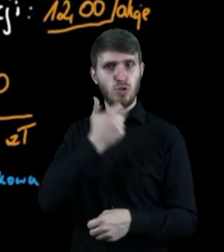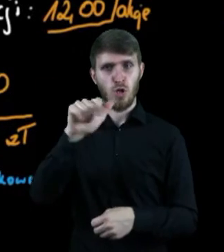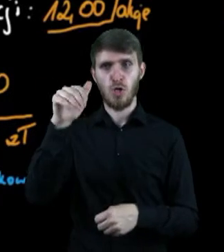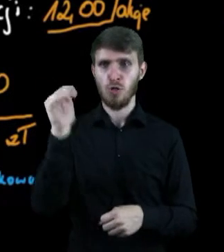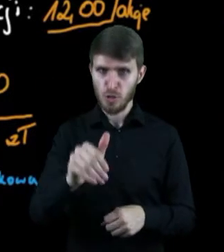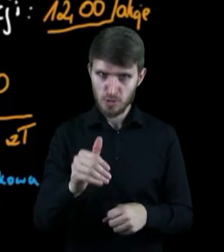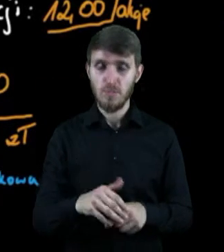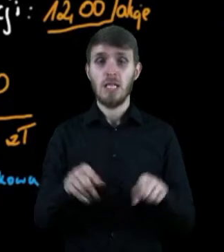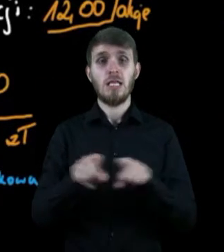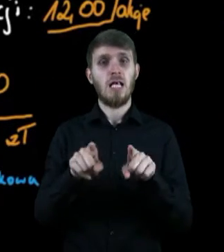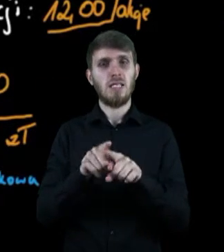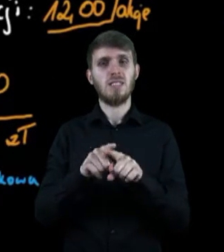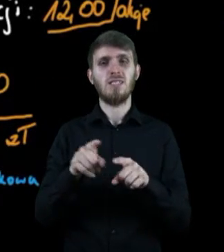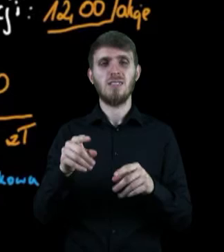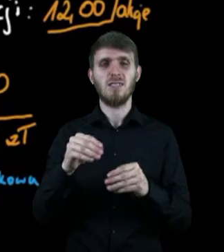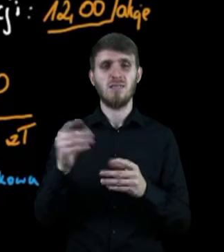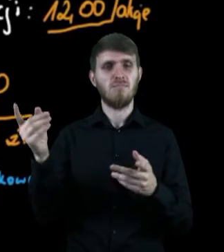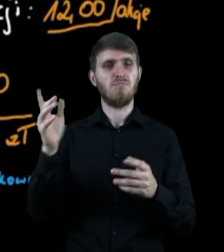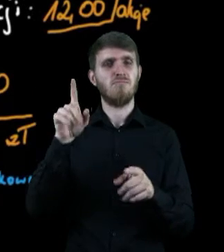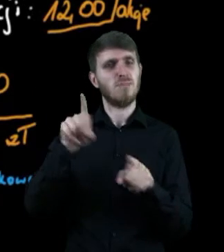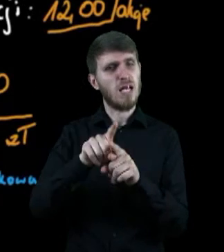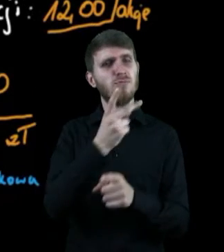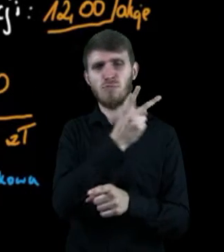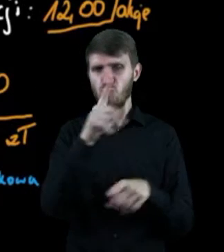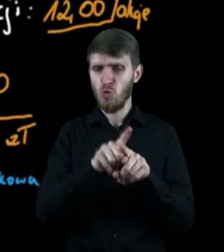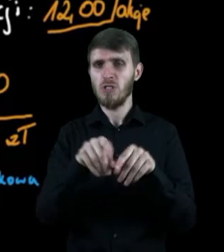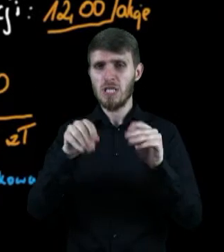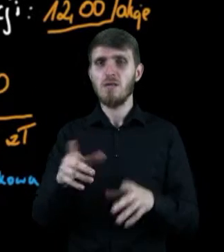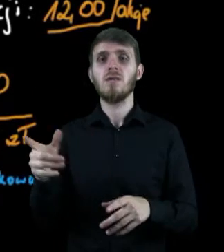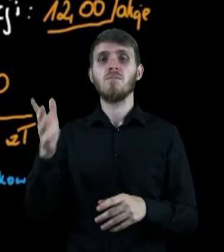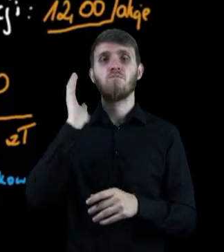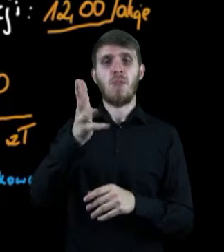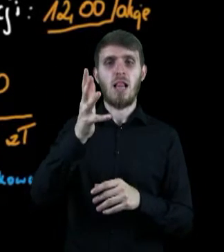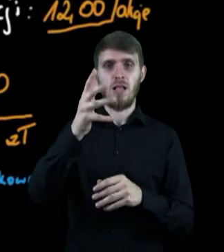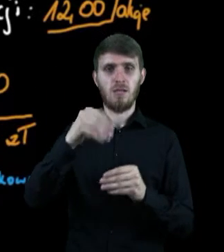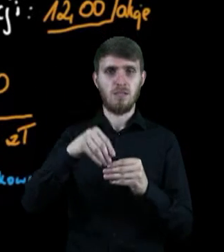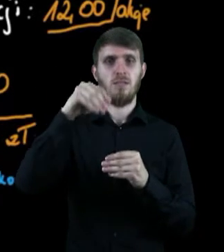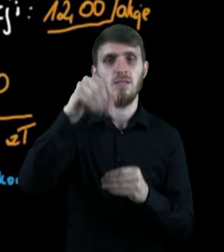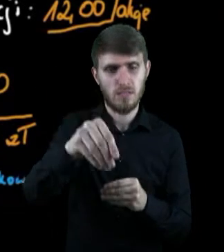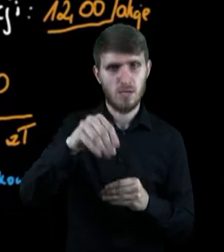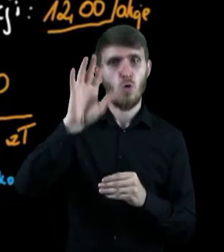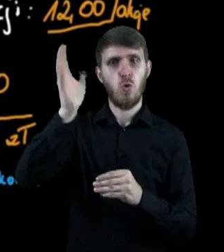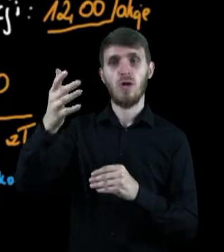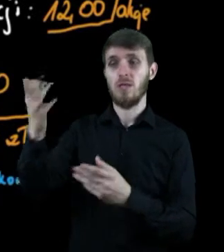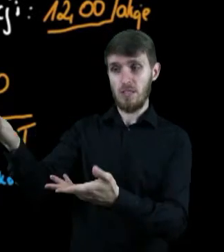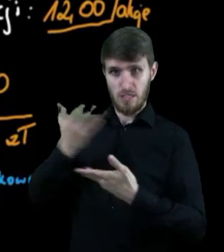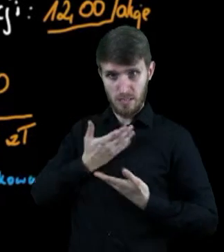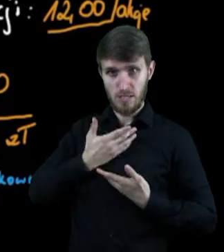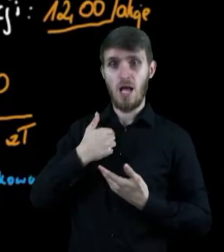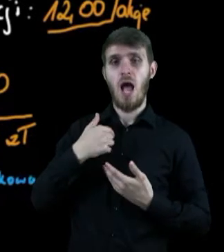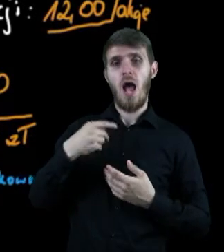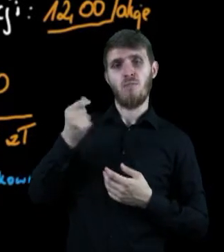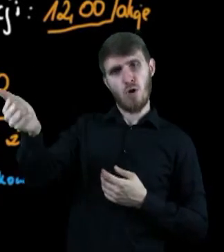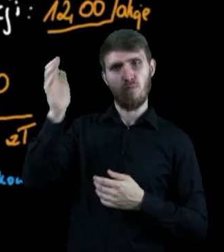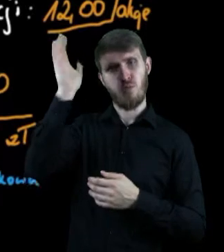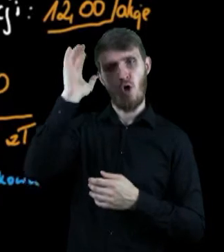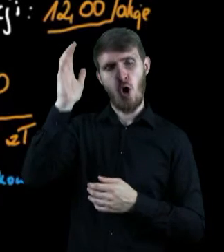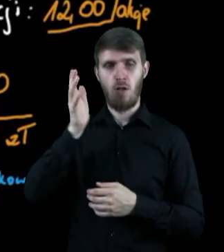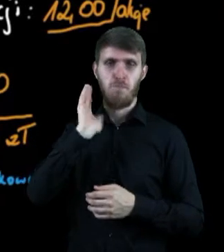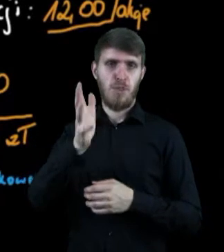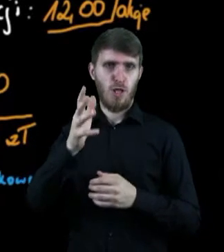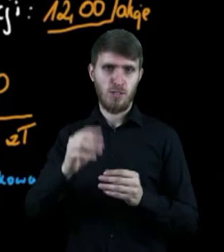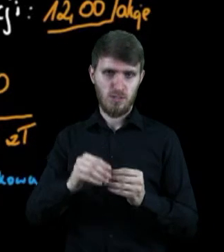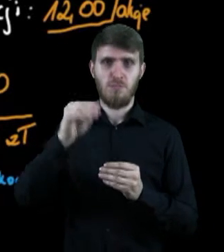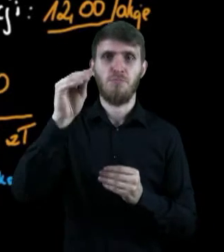sklep Jacka zaciągnął dług w wysokości 100 tysięcy złotych, no i posiada zobowiązania z tytułu dostaw, tak samo jak w